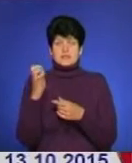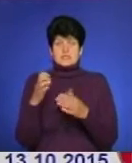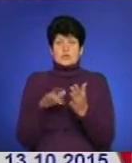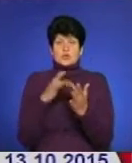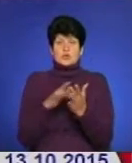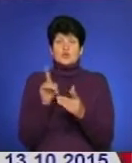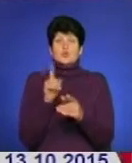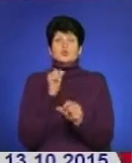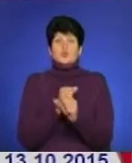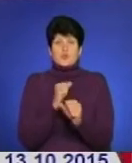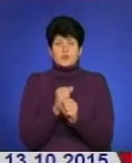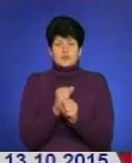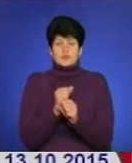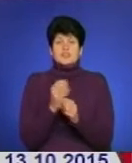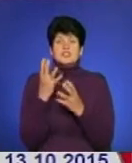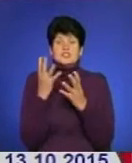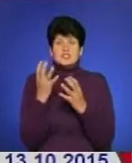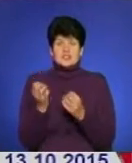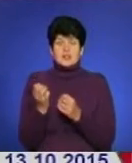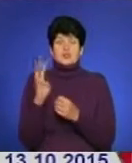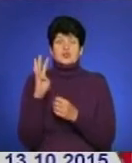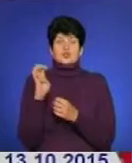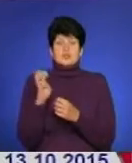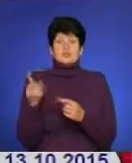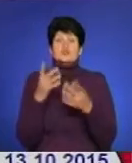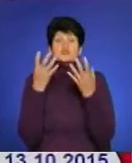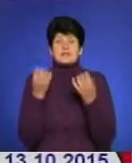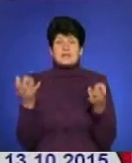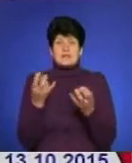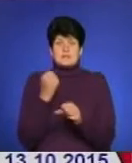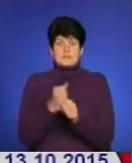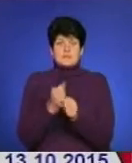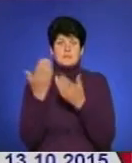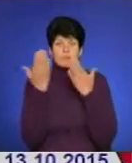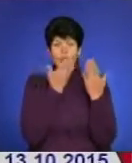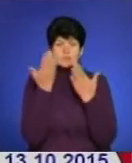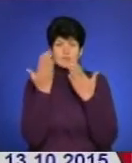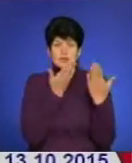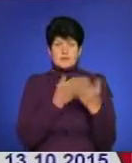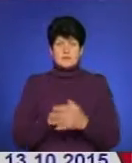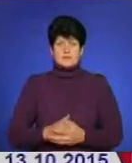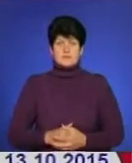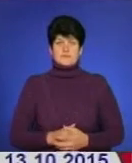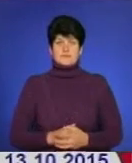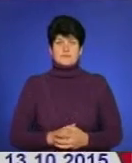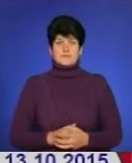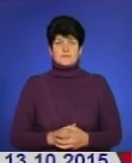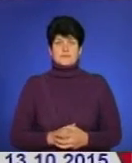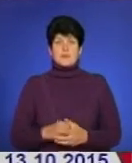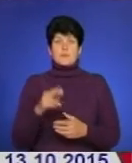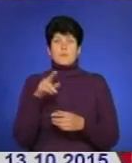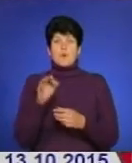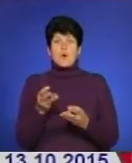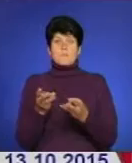зроблено, і ще 300-400 сторінок, що треба зробити. Перечитайте. По опаленню,